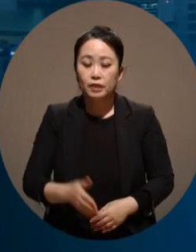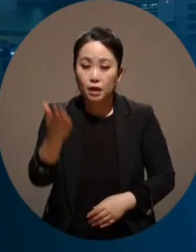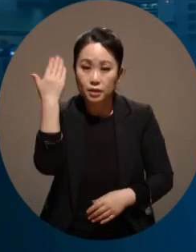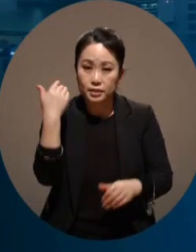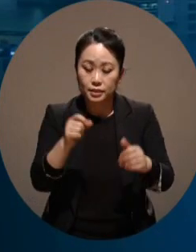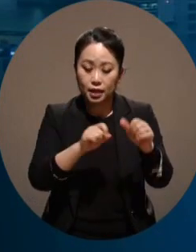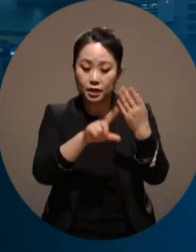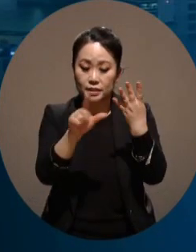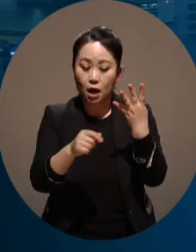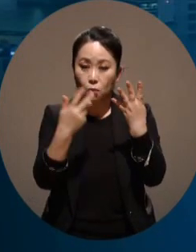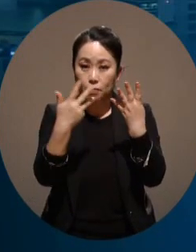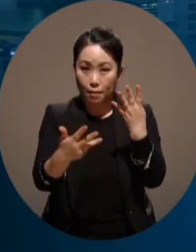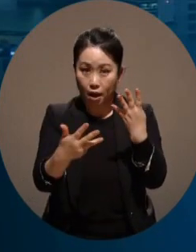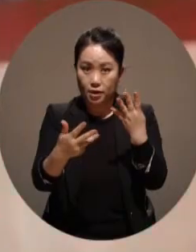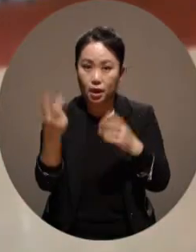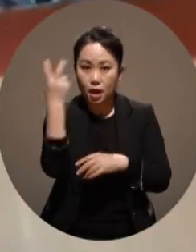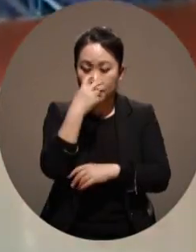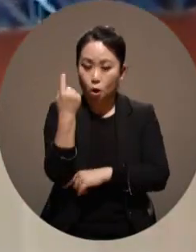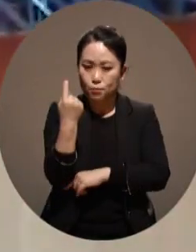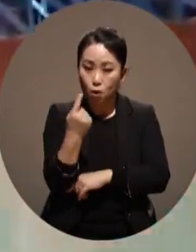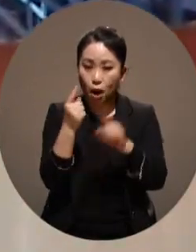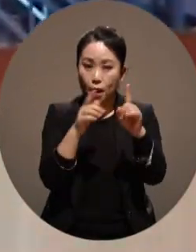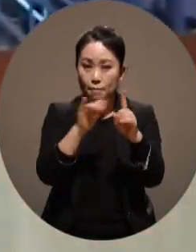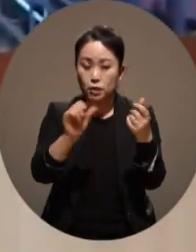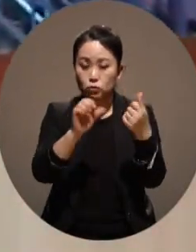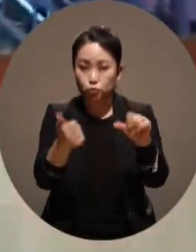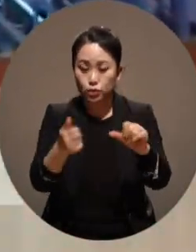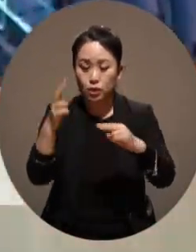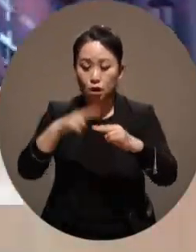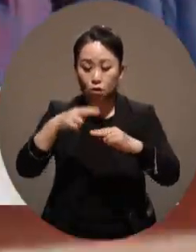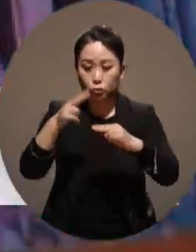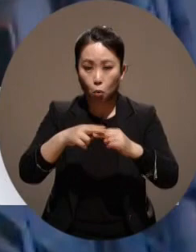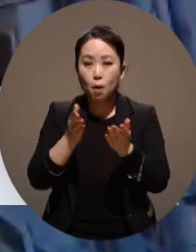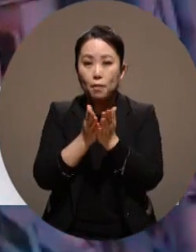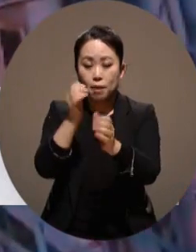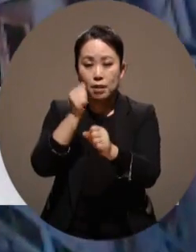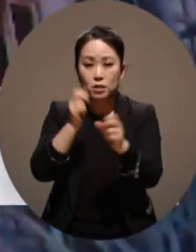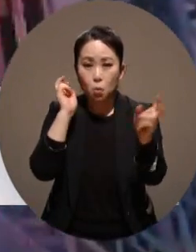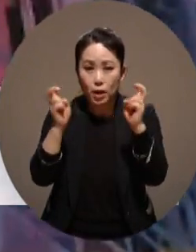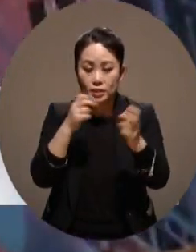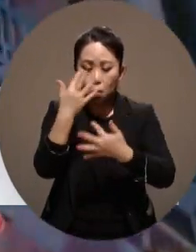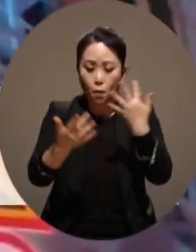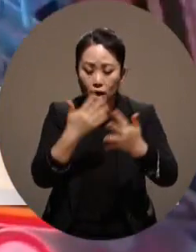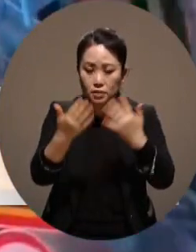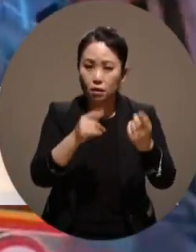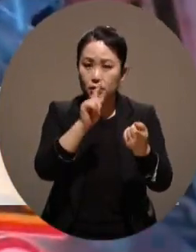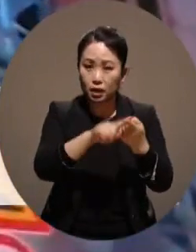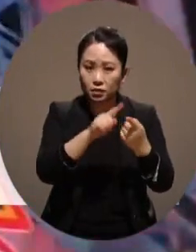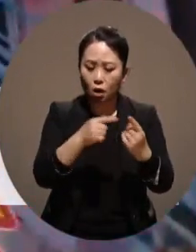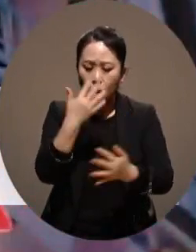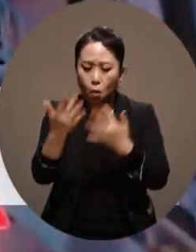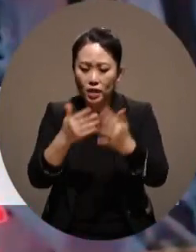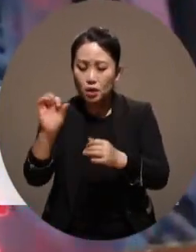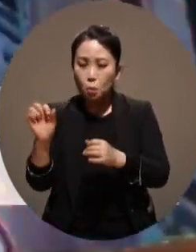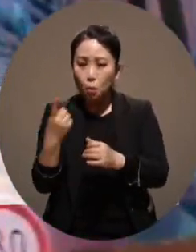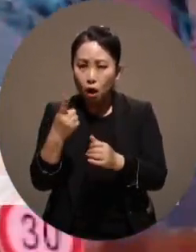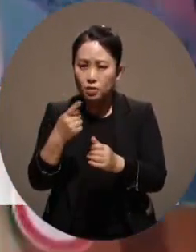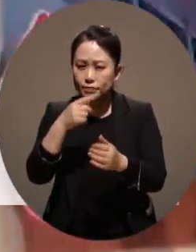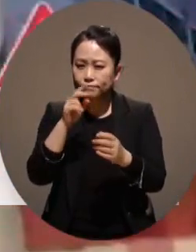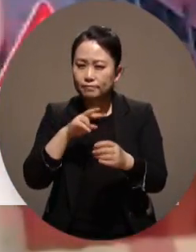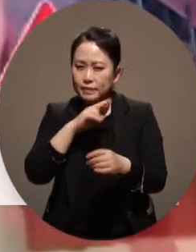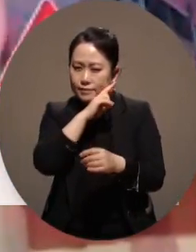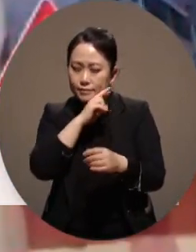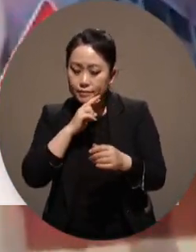지난달 8일 경비원 한 명이 숨진 영도 조선소 화재 사건과 관련해 중실화 혐의를 받던 피해자가 숨진